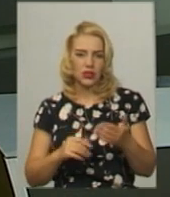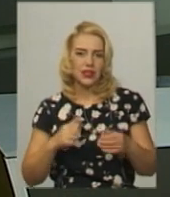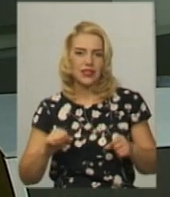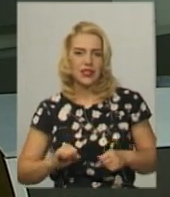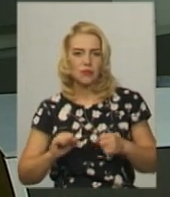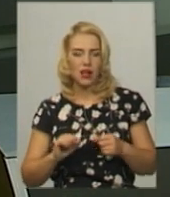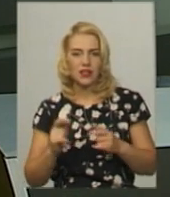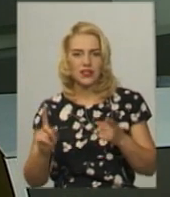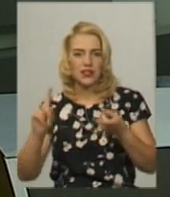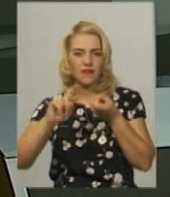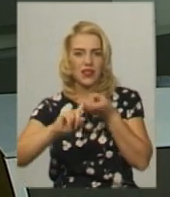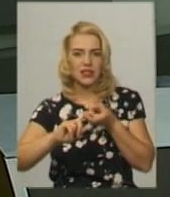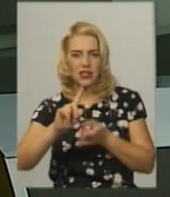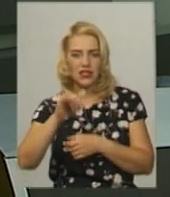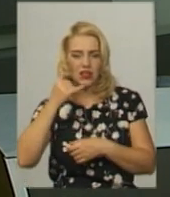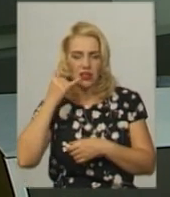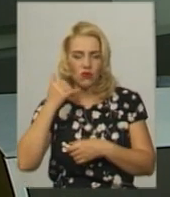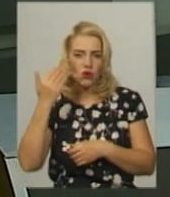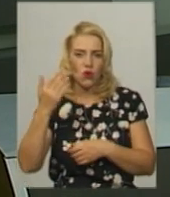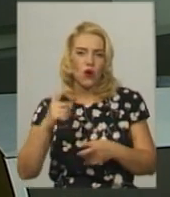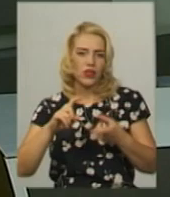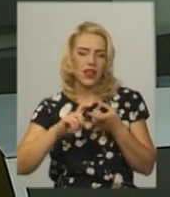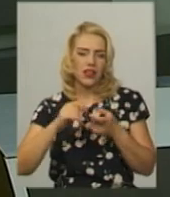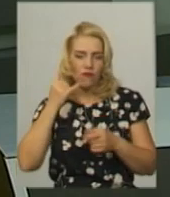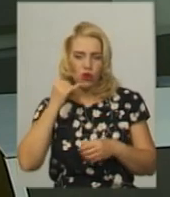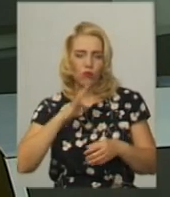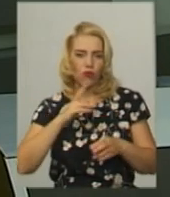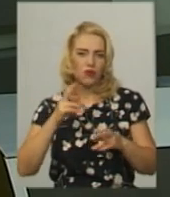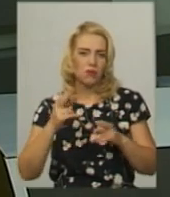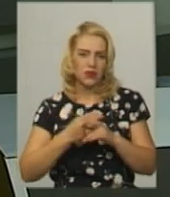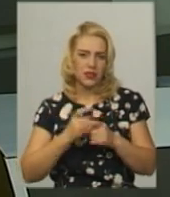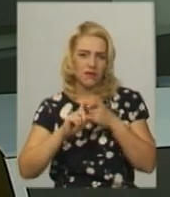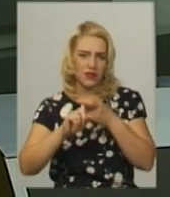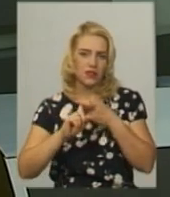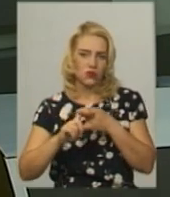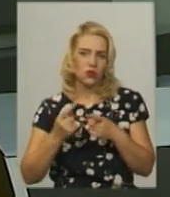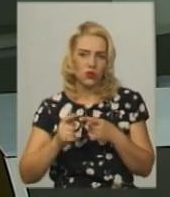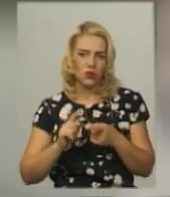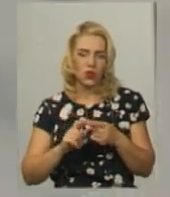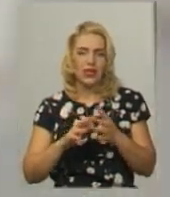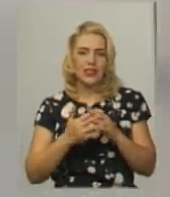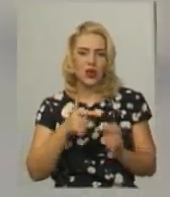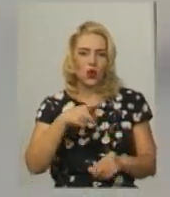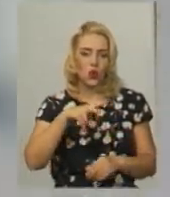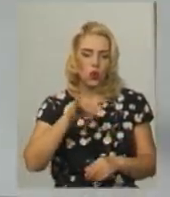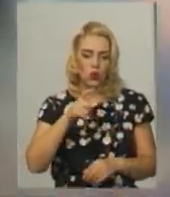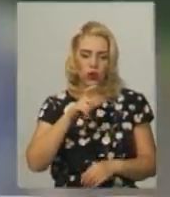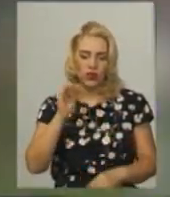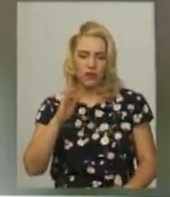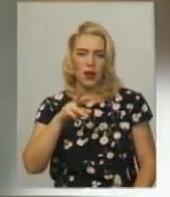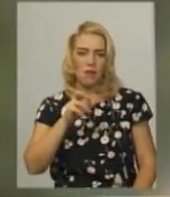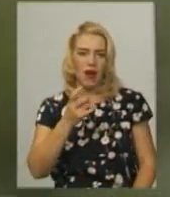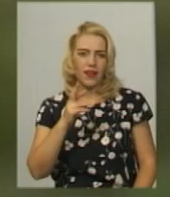з чиновником. Його телефон перебував поза зоною досяжності. Нагадаю, сьогодні жителі сіл Глухів та Мар'янівка Чемеровецького